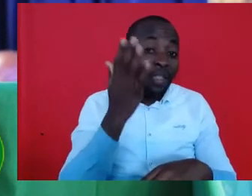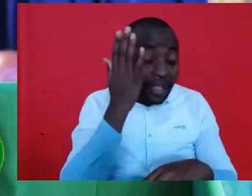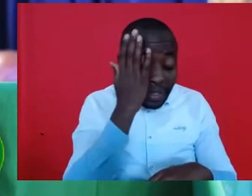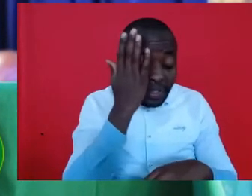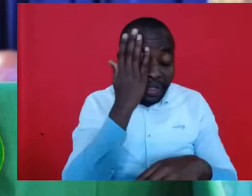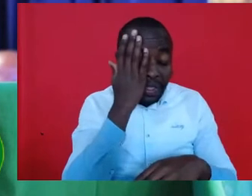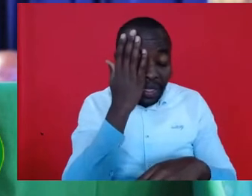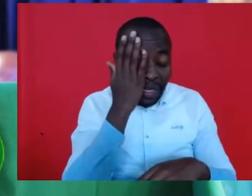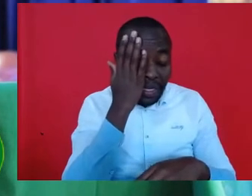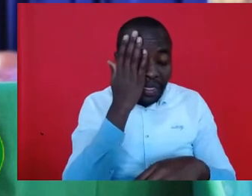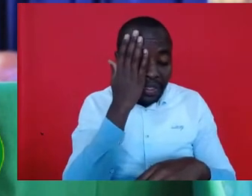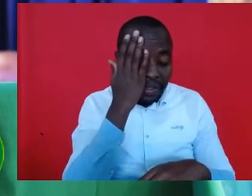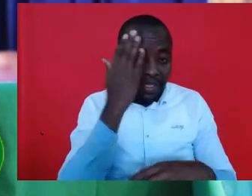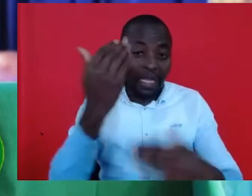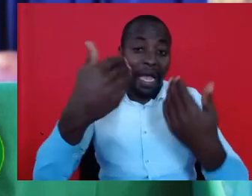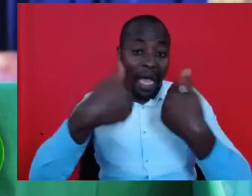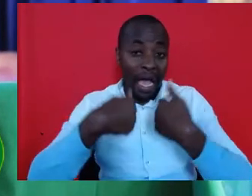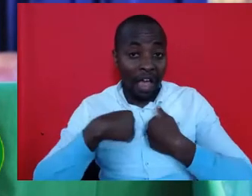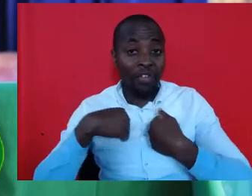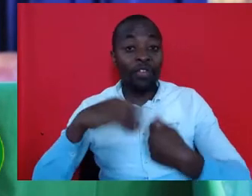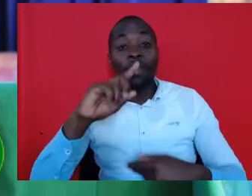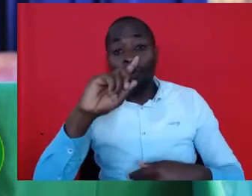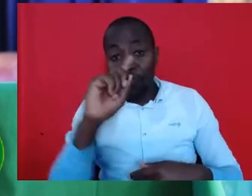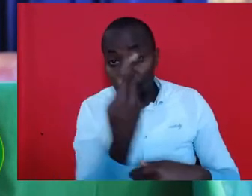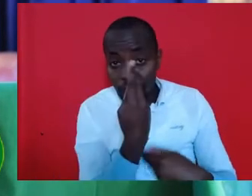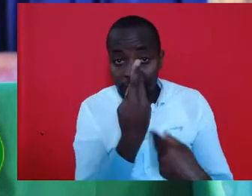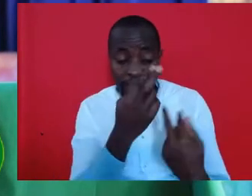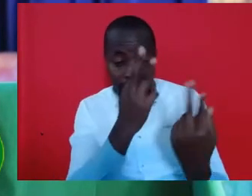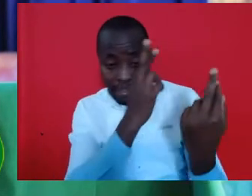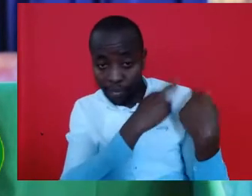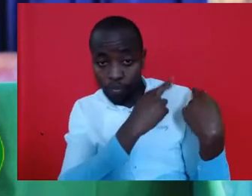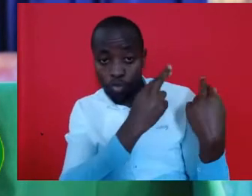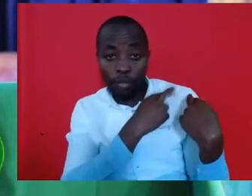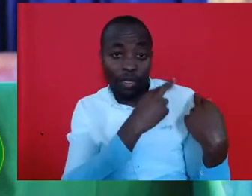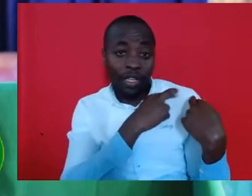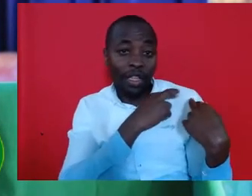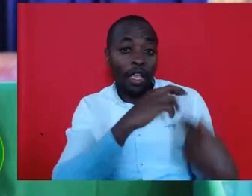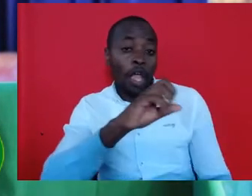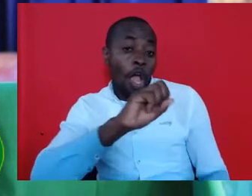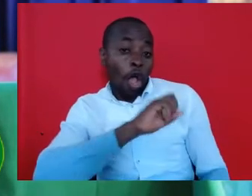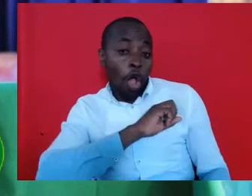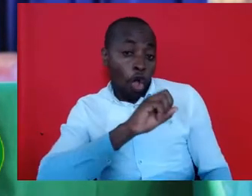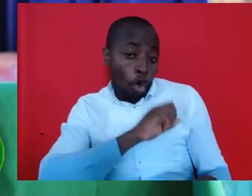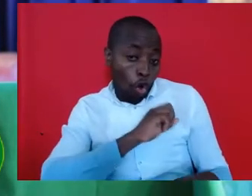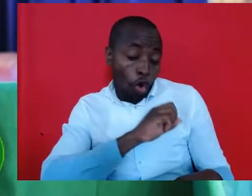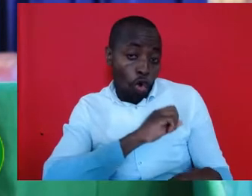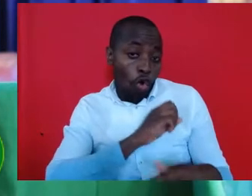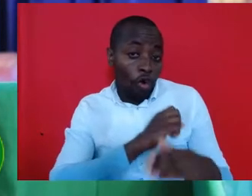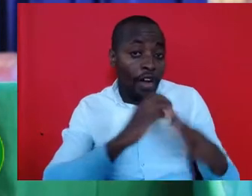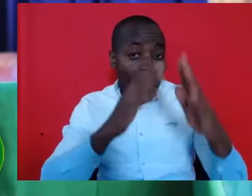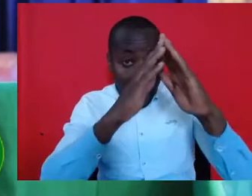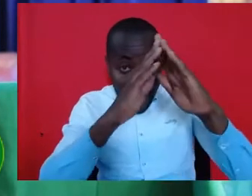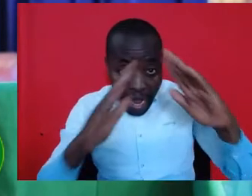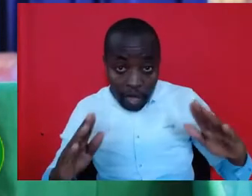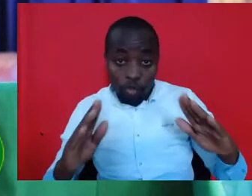walipatia kipaumbele mambo ya kazi zao, jumba zao,